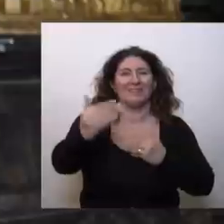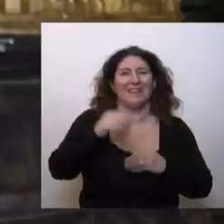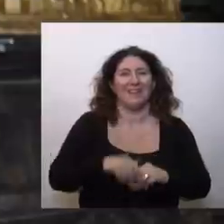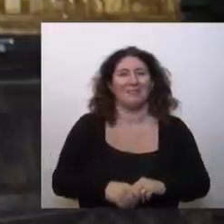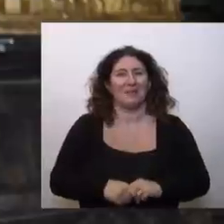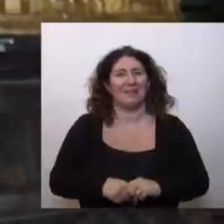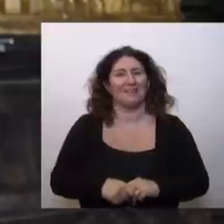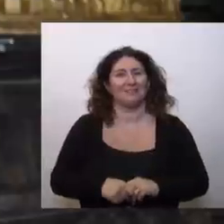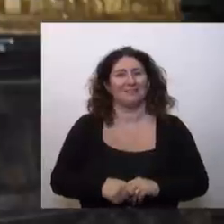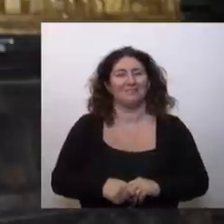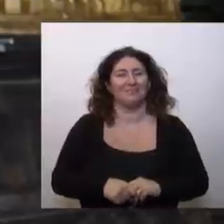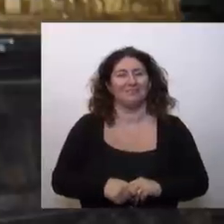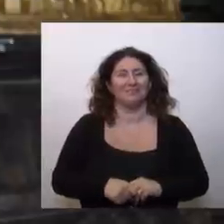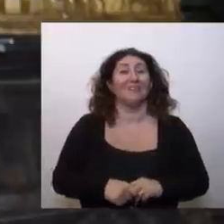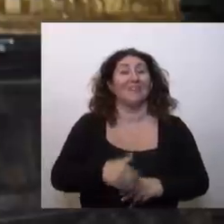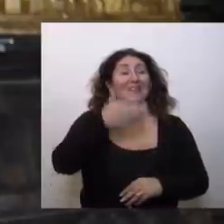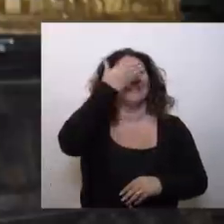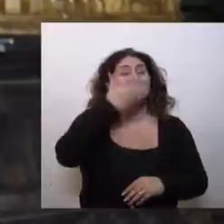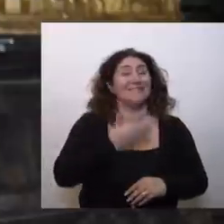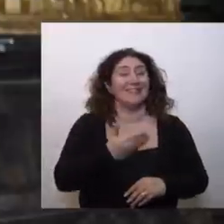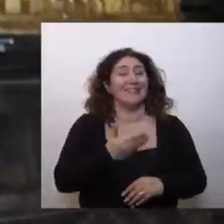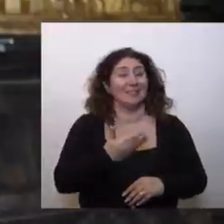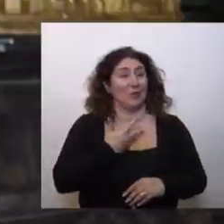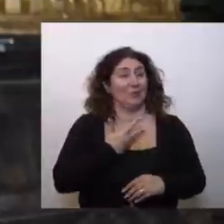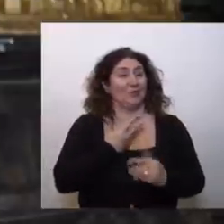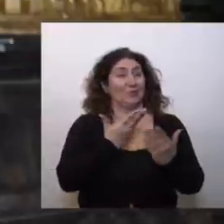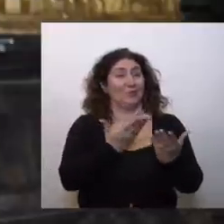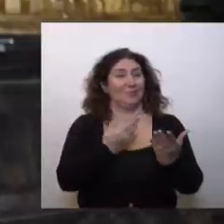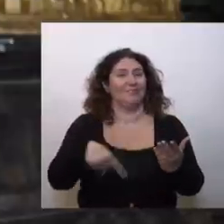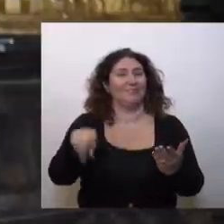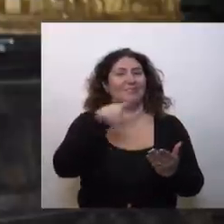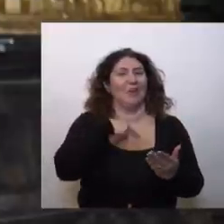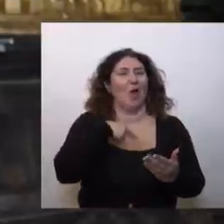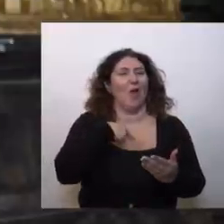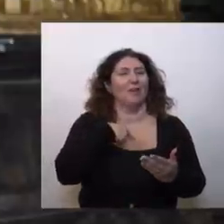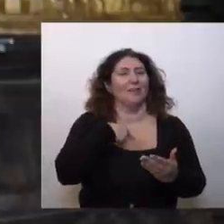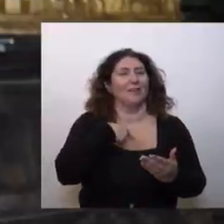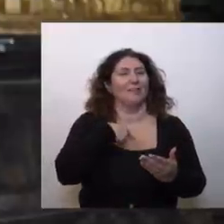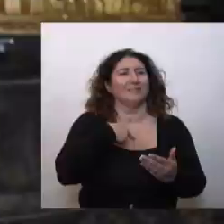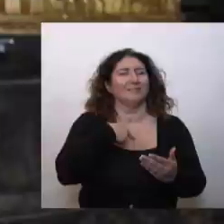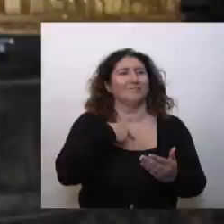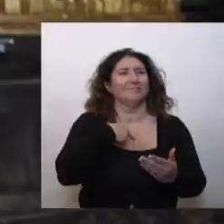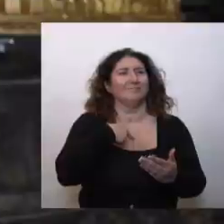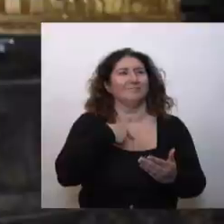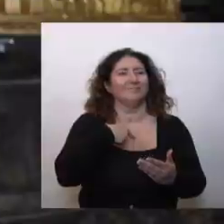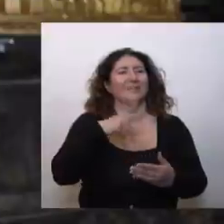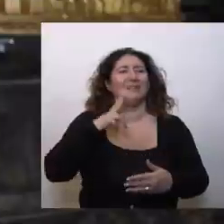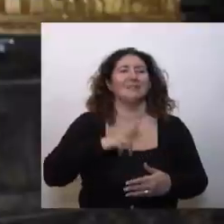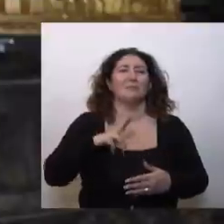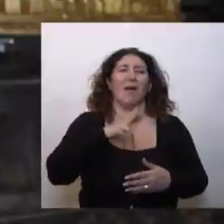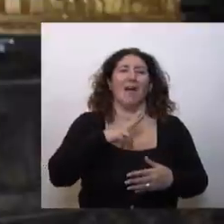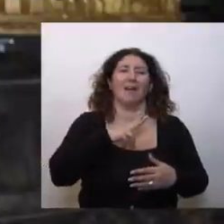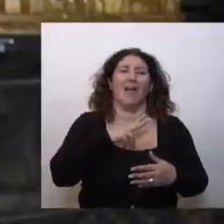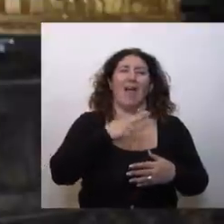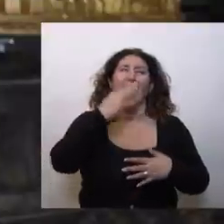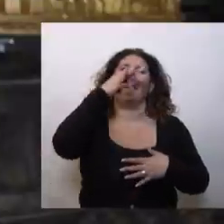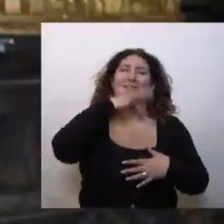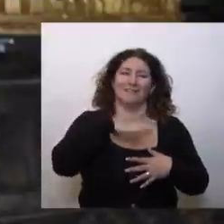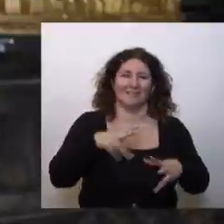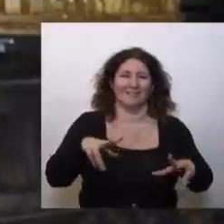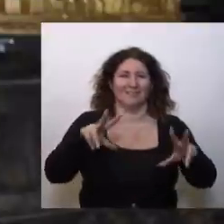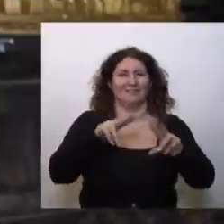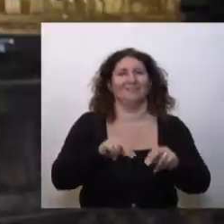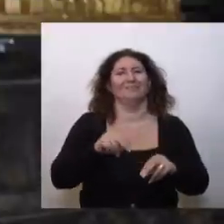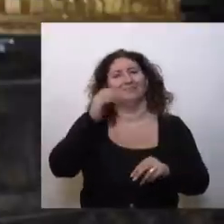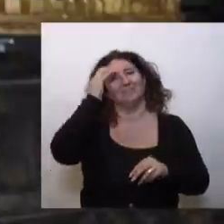Davanti alla Sindone noi impariamo di nuovo la speranza, quella speranza che Frère Alois, priore